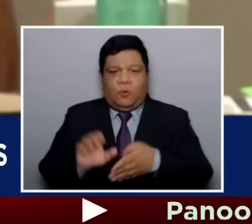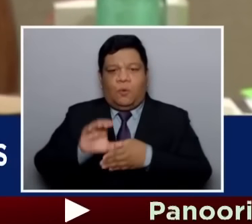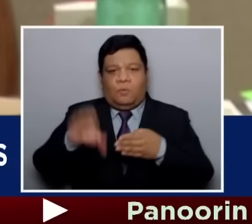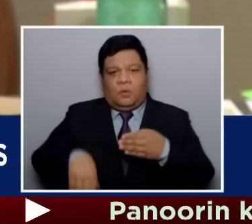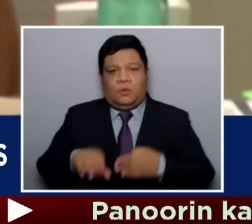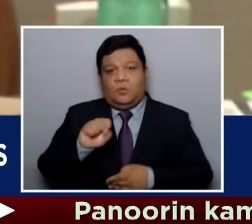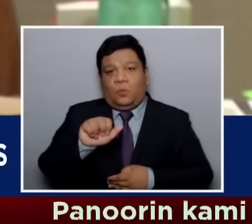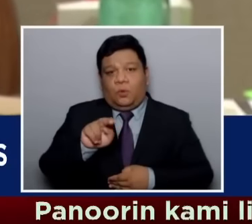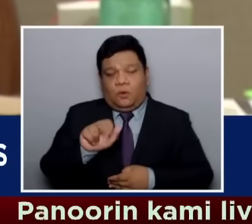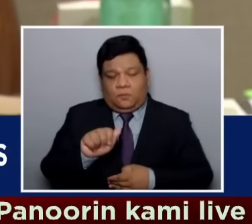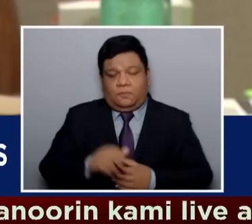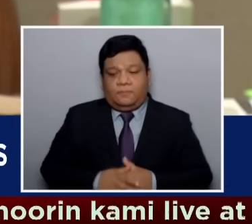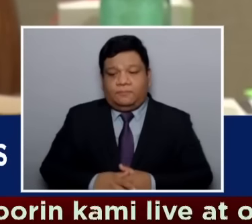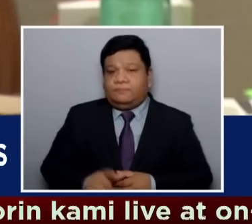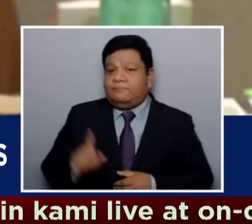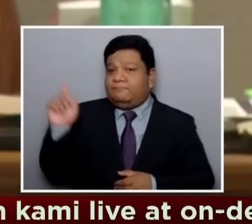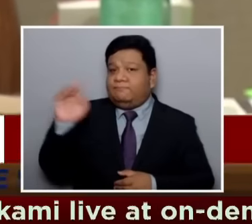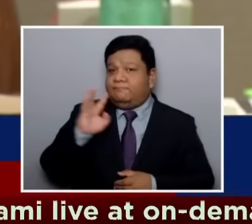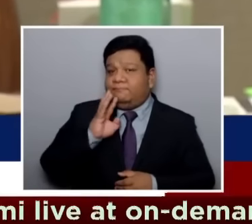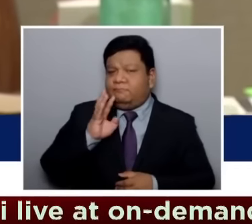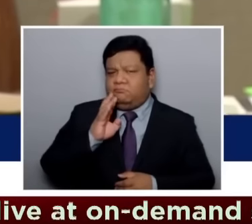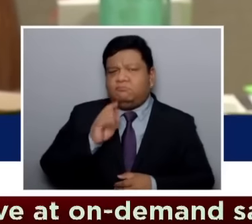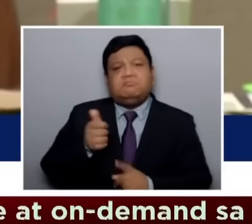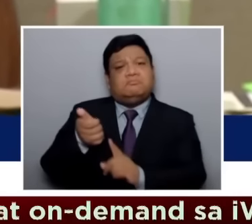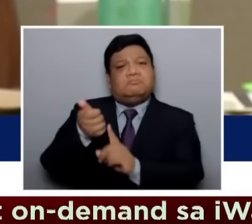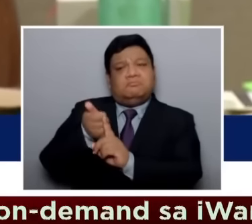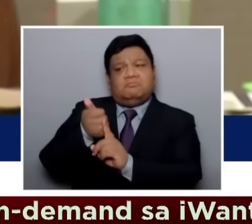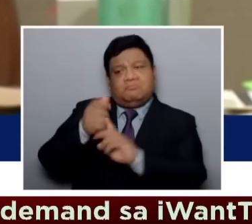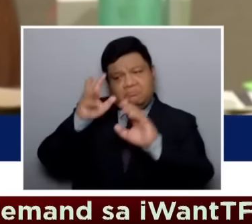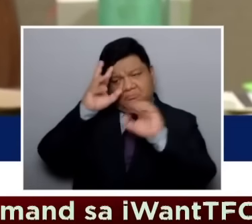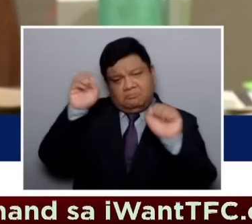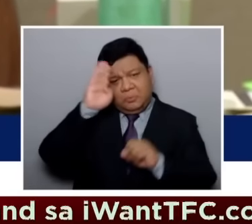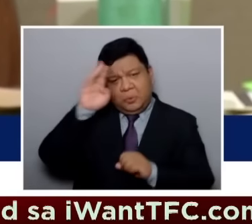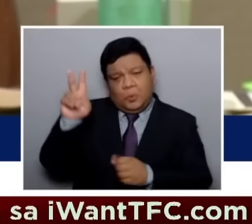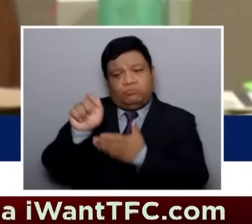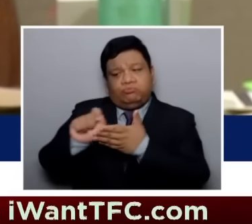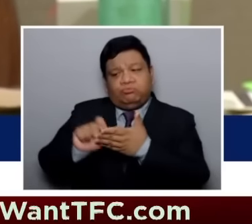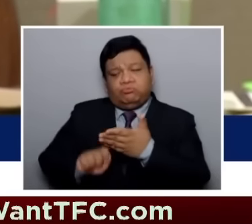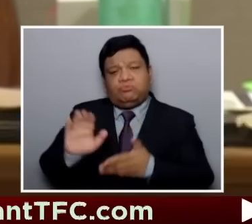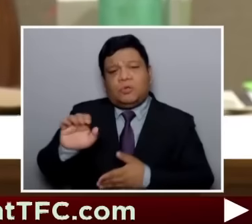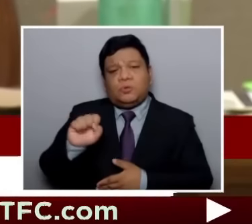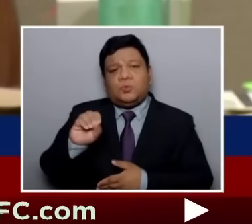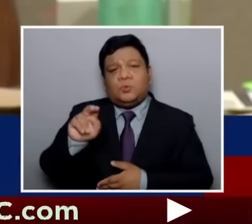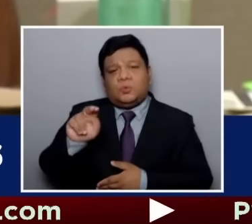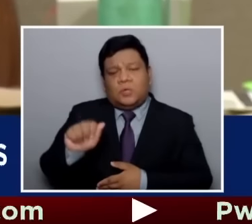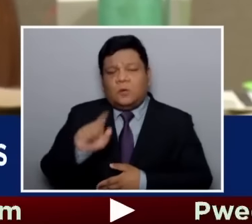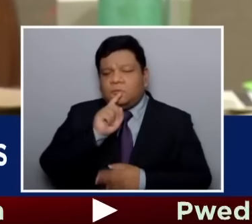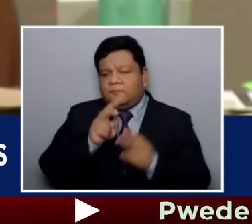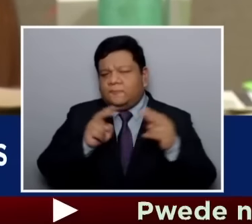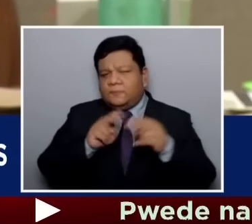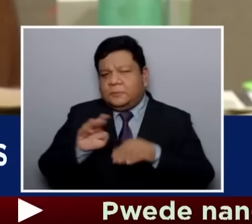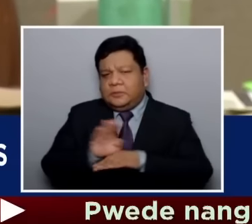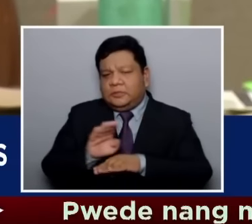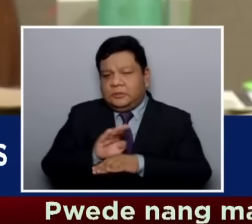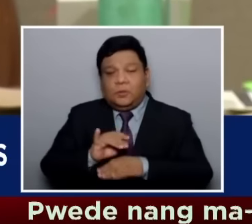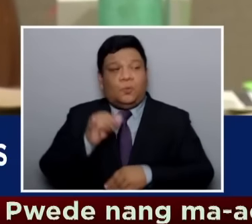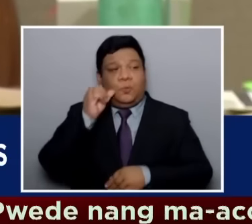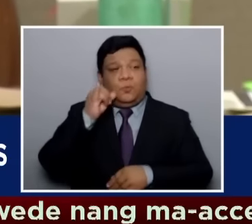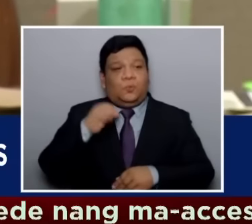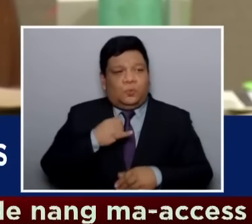the one writing his SONA message and he will be very busy Yesterday, we tried to relax already his